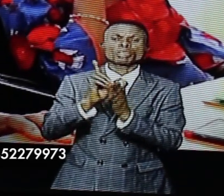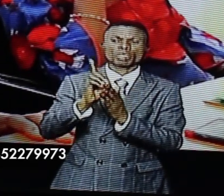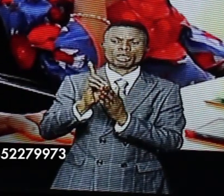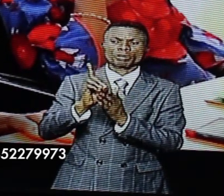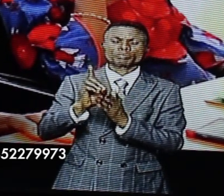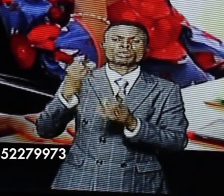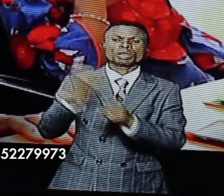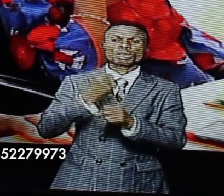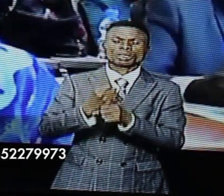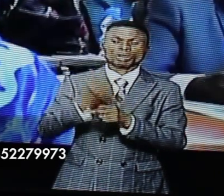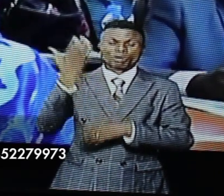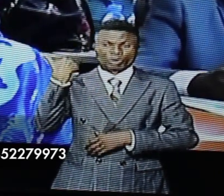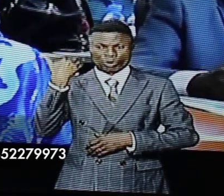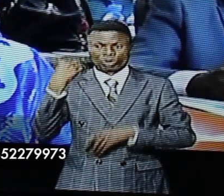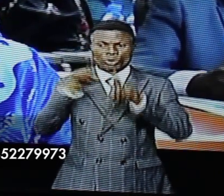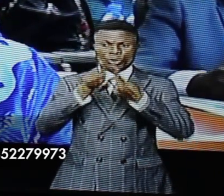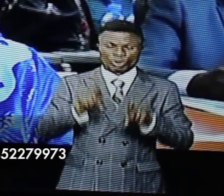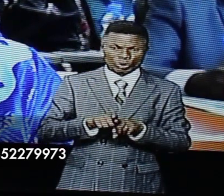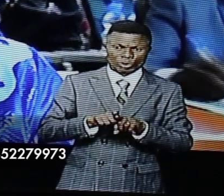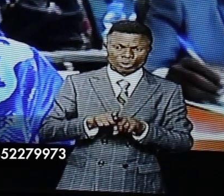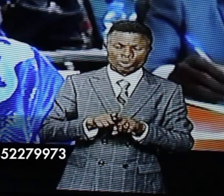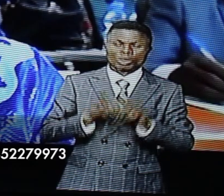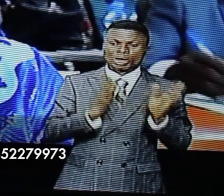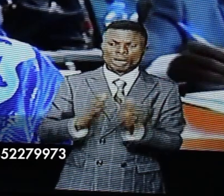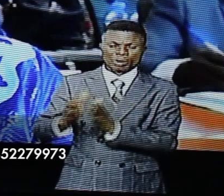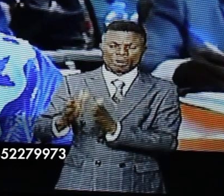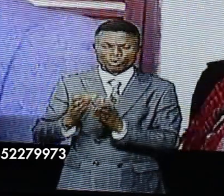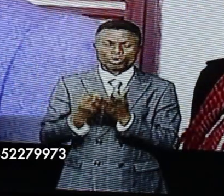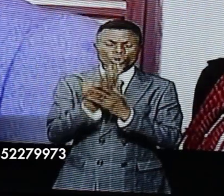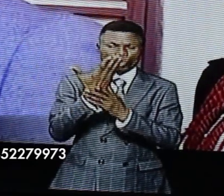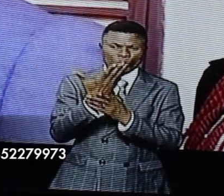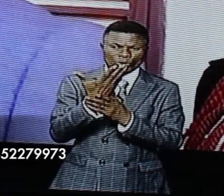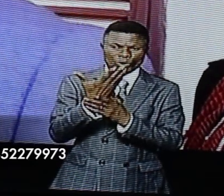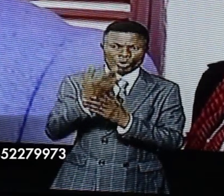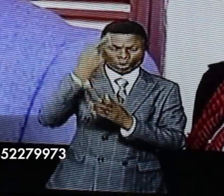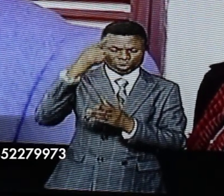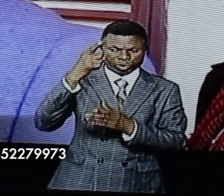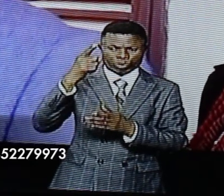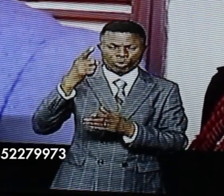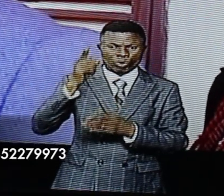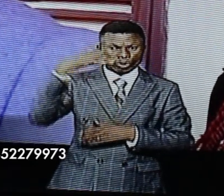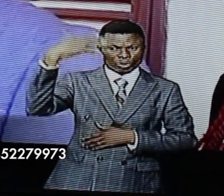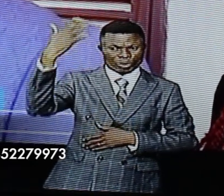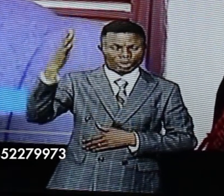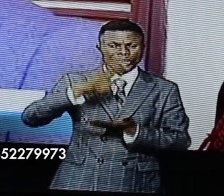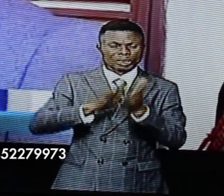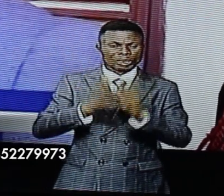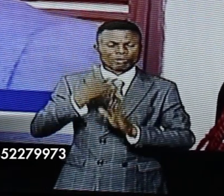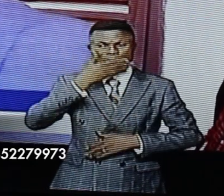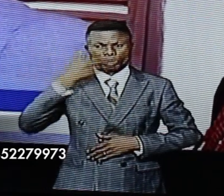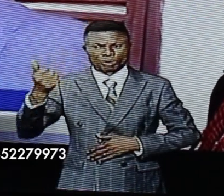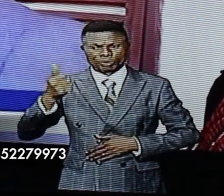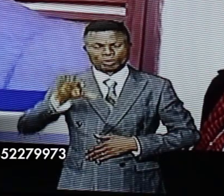les services des ressources en eau, mais aussi aménager nos ressources en eau afin de pouvoir améliorer